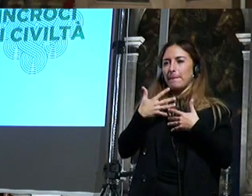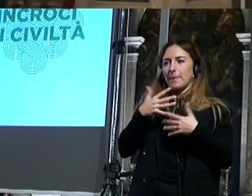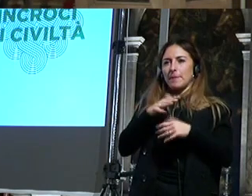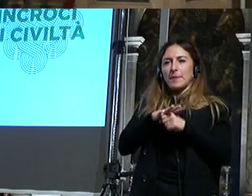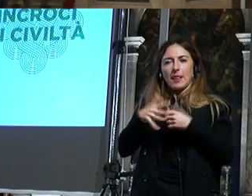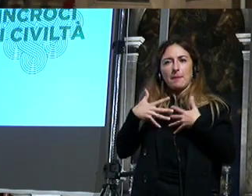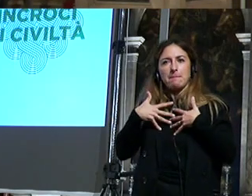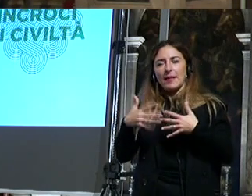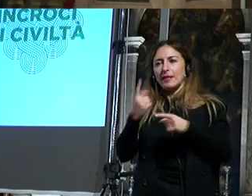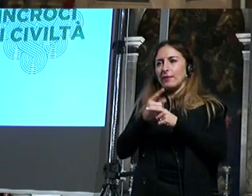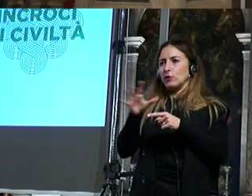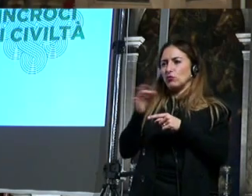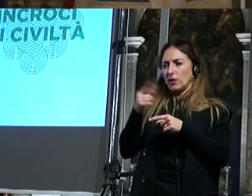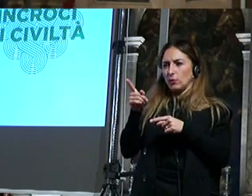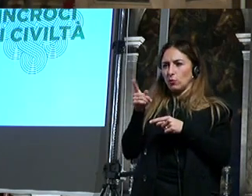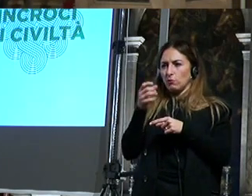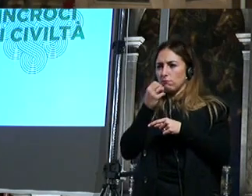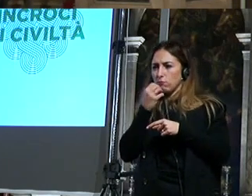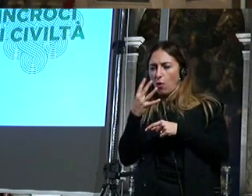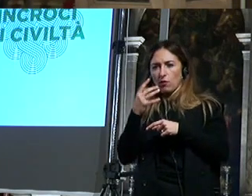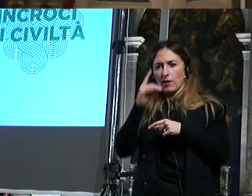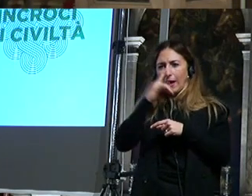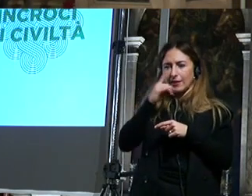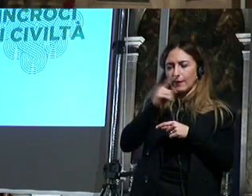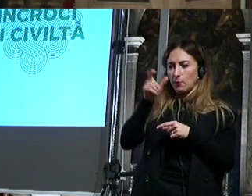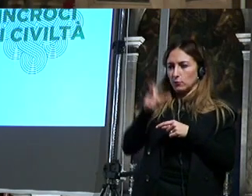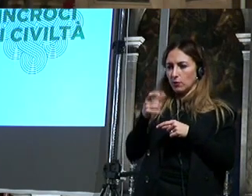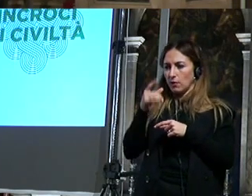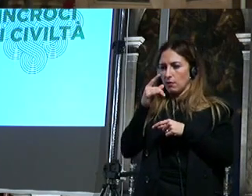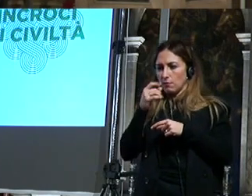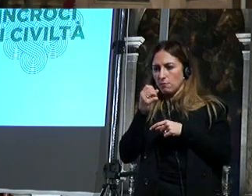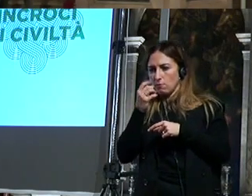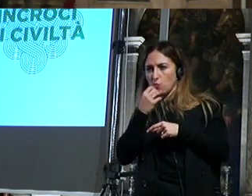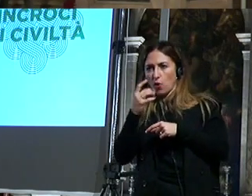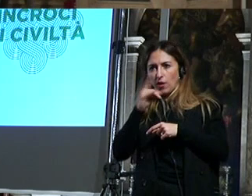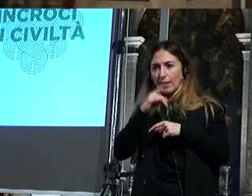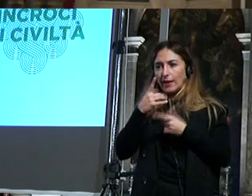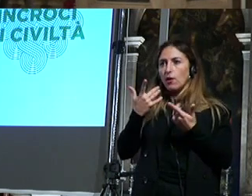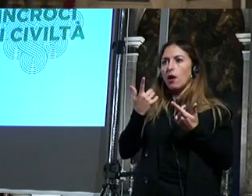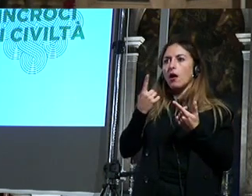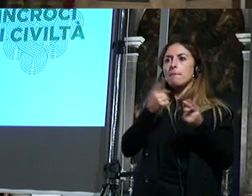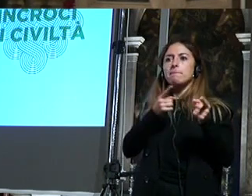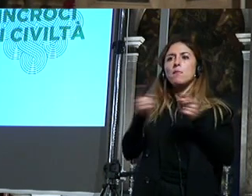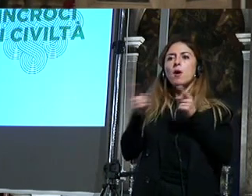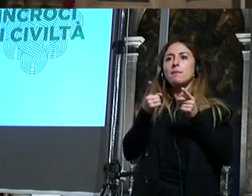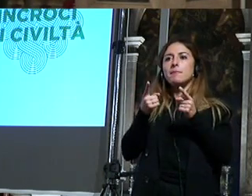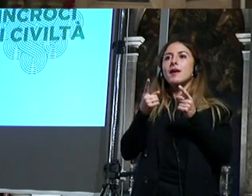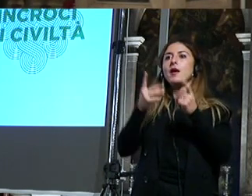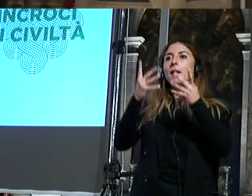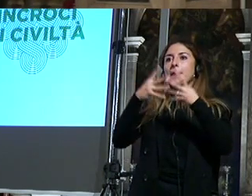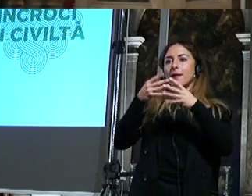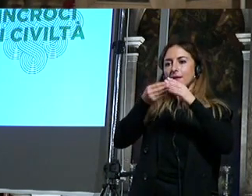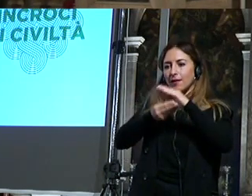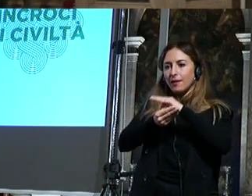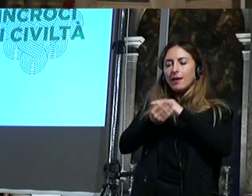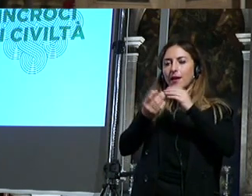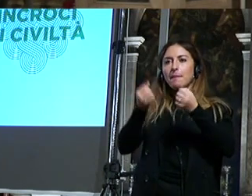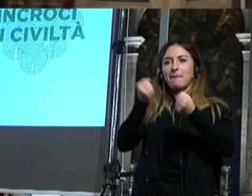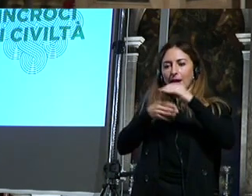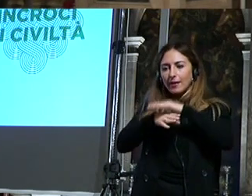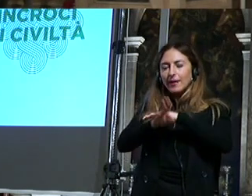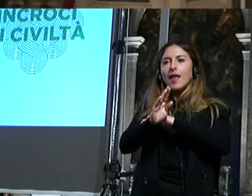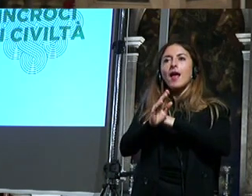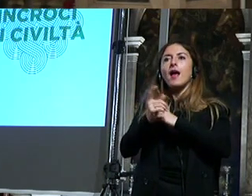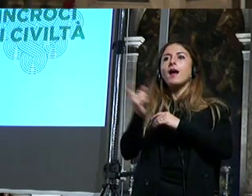tu devi scegliere se sei buono o cattivo, se il personaggio è buono o cattivo, a un certo punto da sotto la macchina spunta un pollo e tu dici che ci fa il